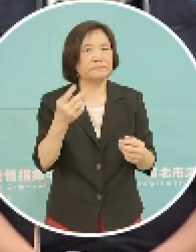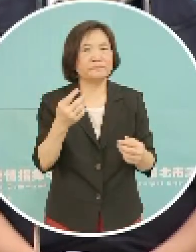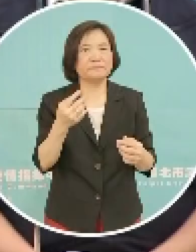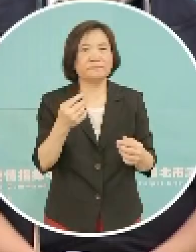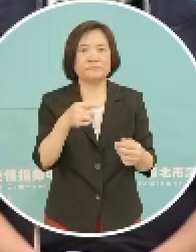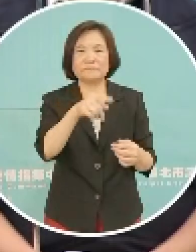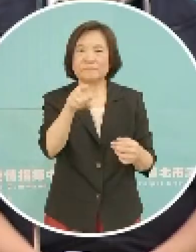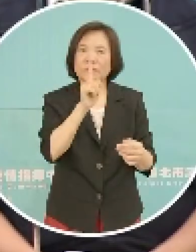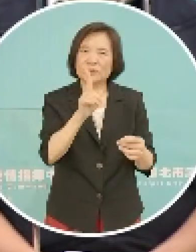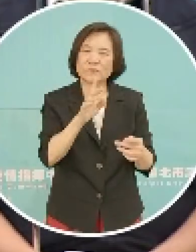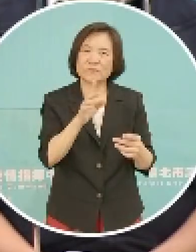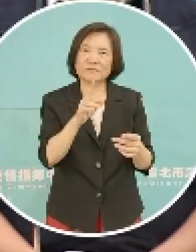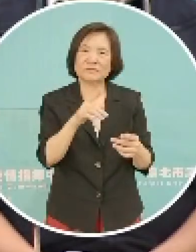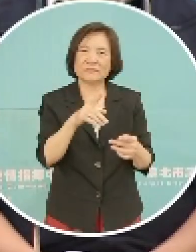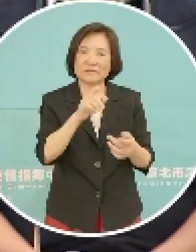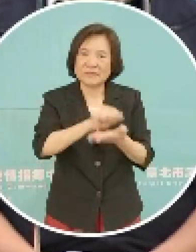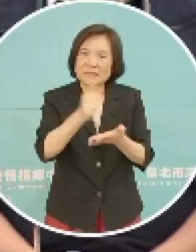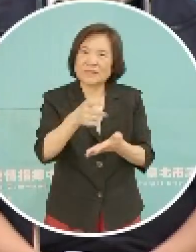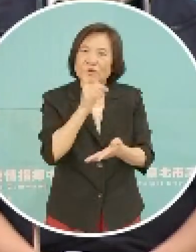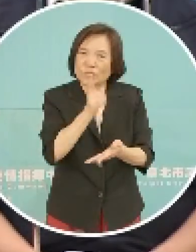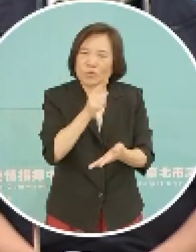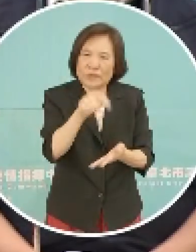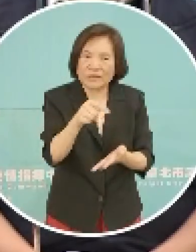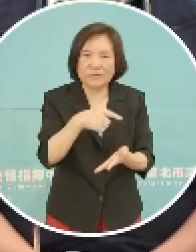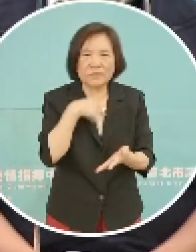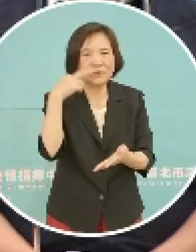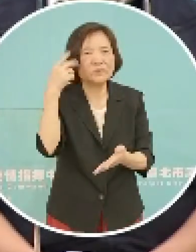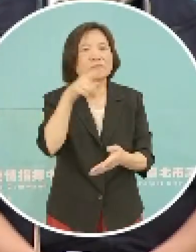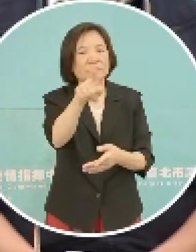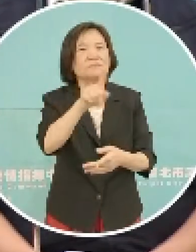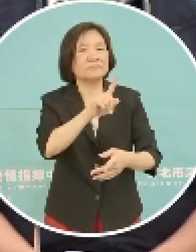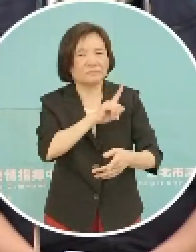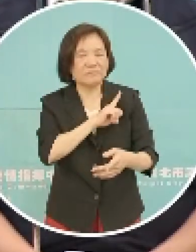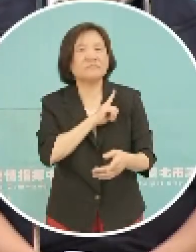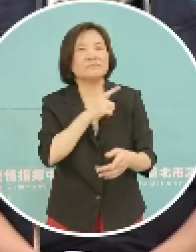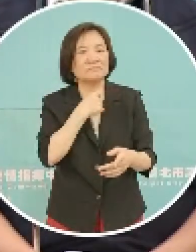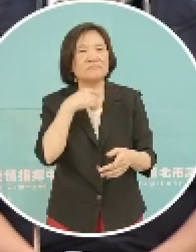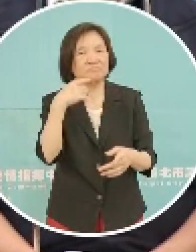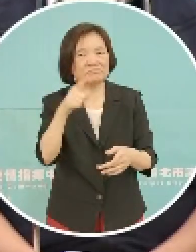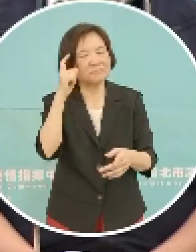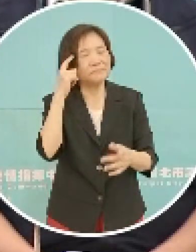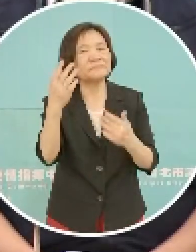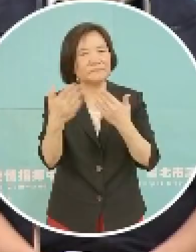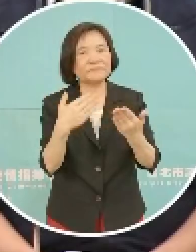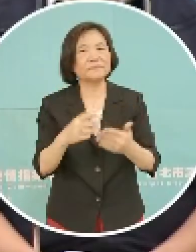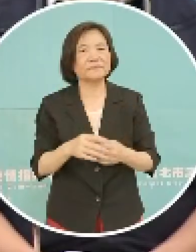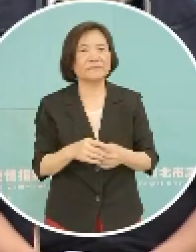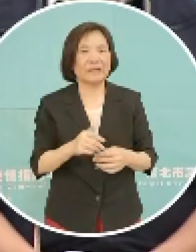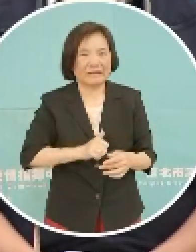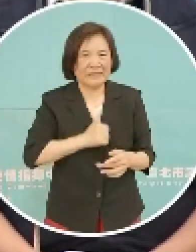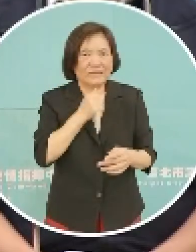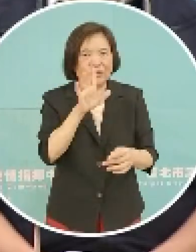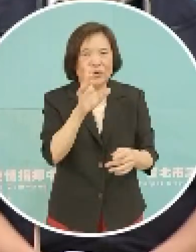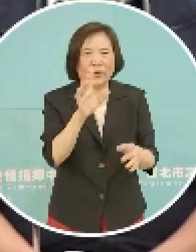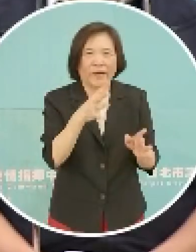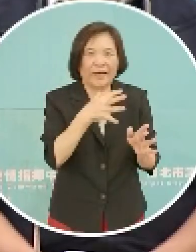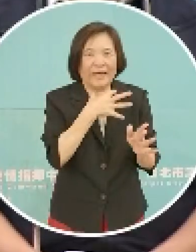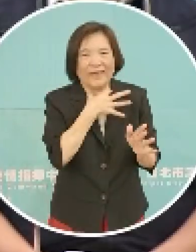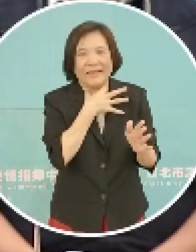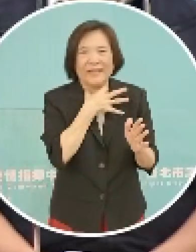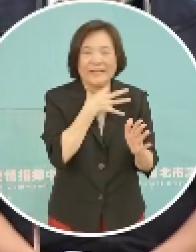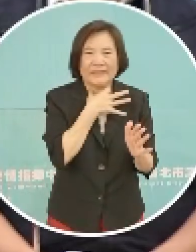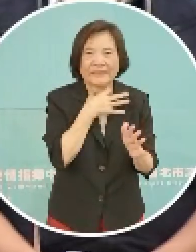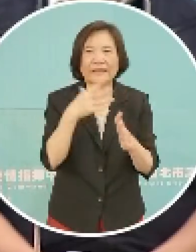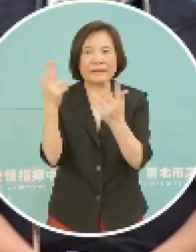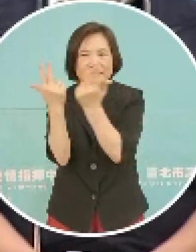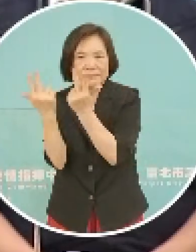这个结语是值得再深思的，其实是紧绷的那我们不管，我想包括新北